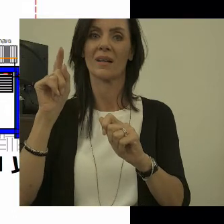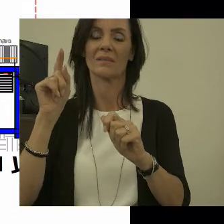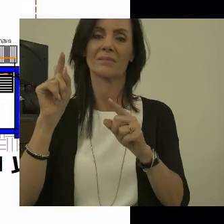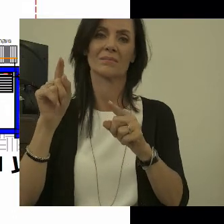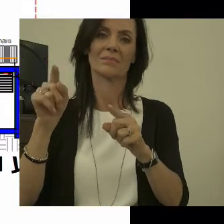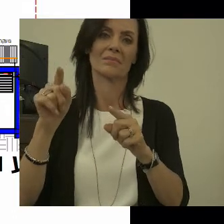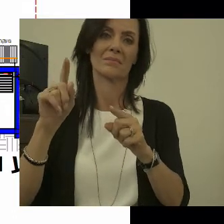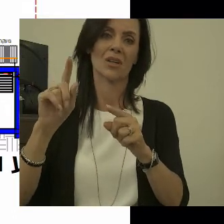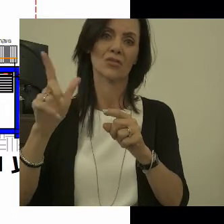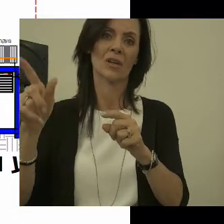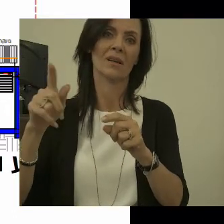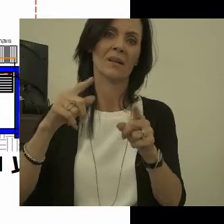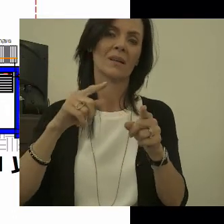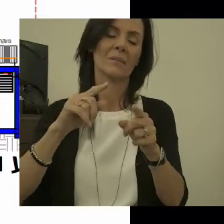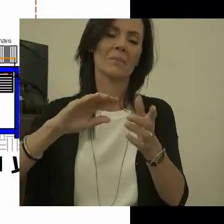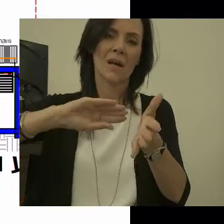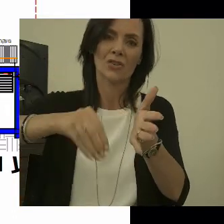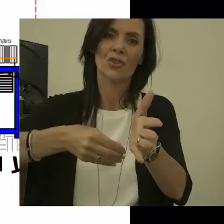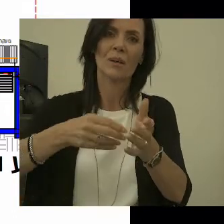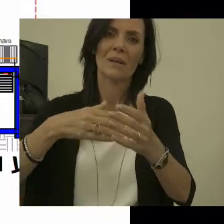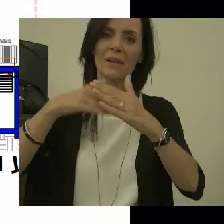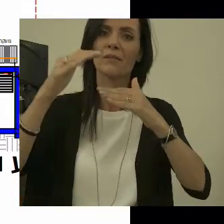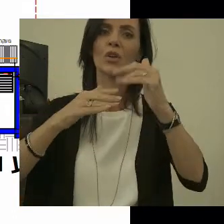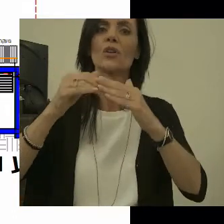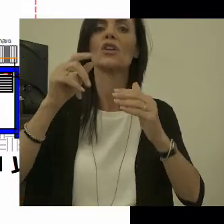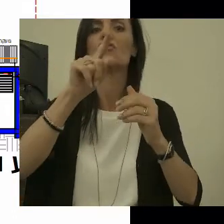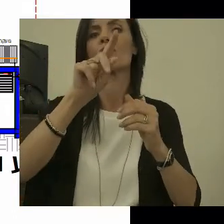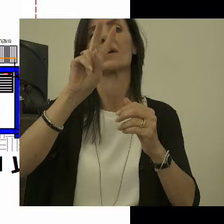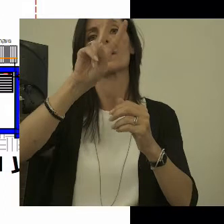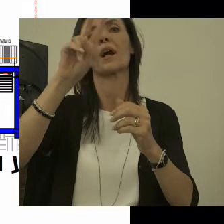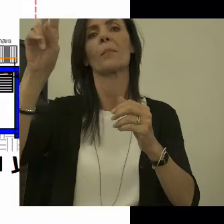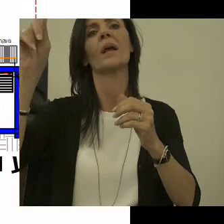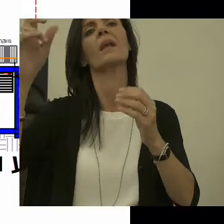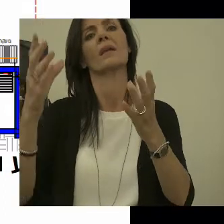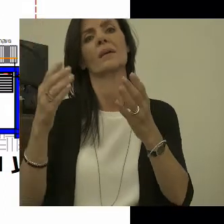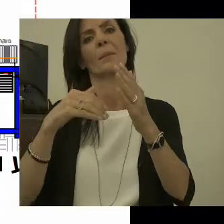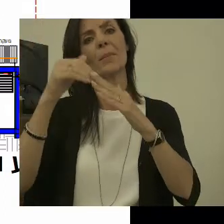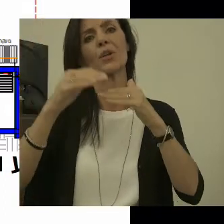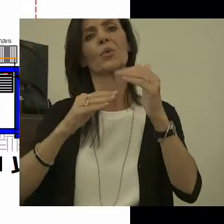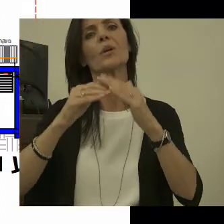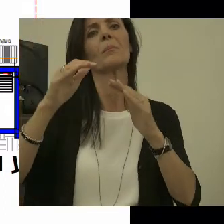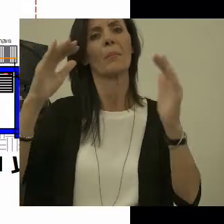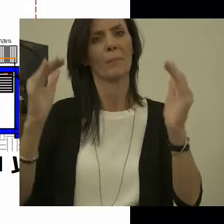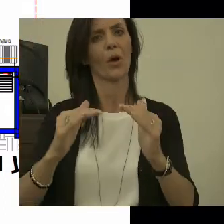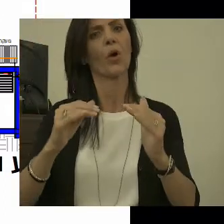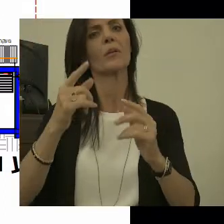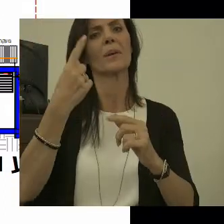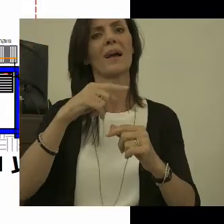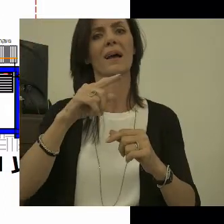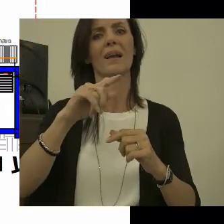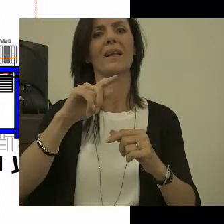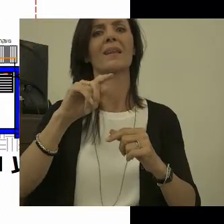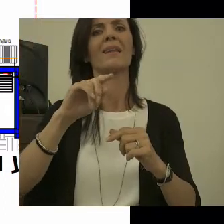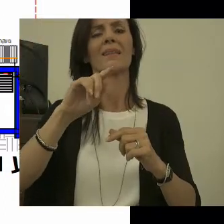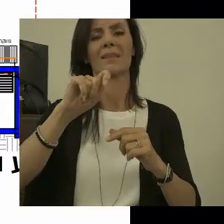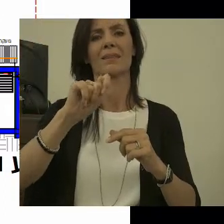הקיימת מאפשרת לבנות. תמיד צריך לזכור את זה, שהכרמל ברובו בנוי פחות ממה שהתב"ע מאפשרת כבר היום, עוד